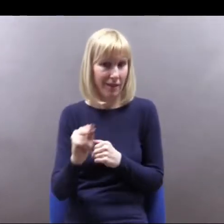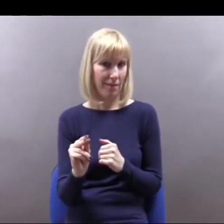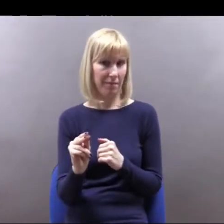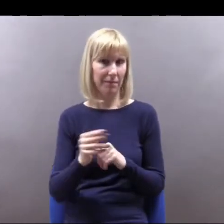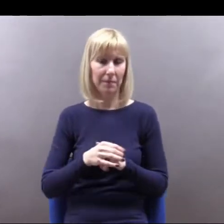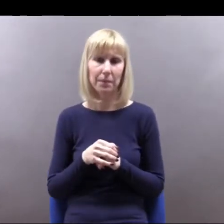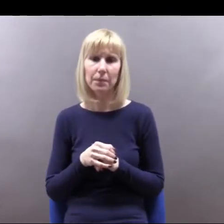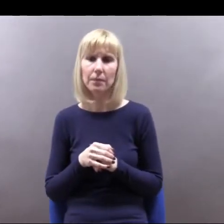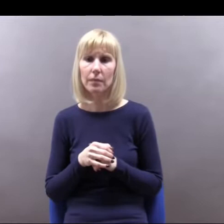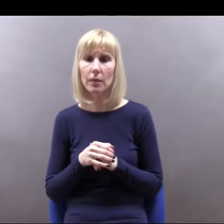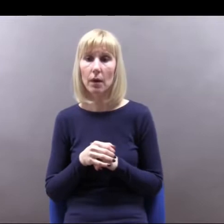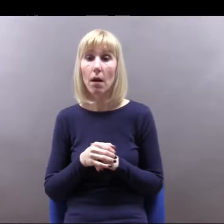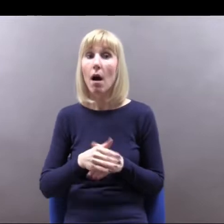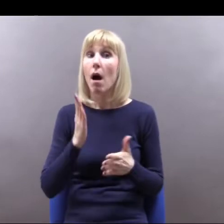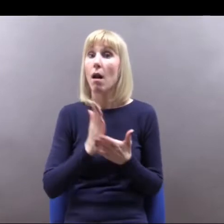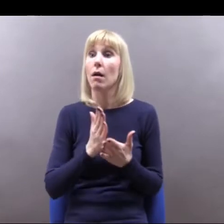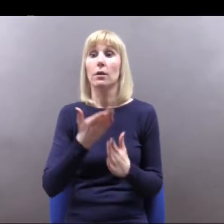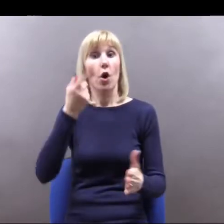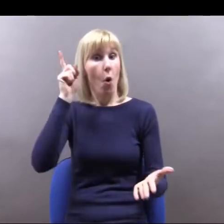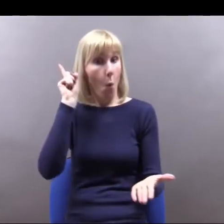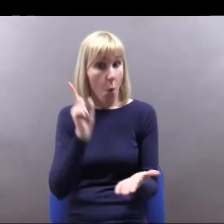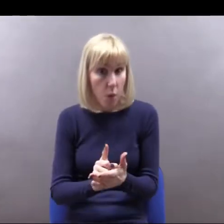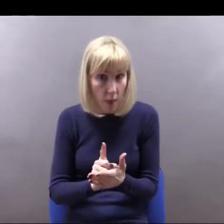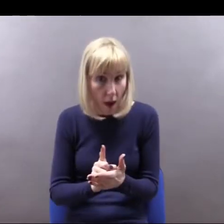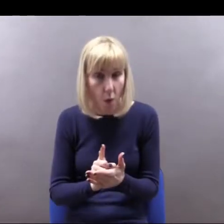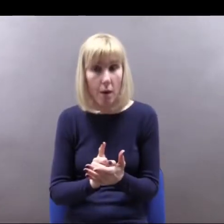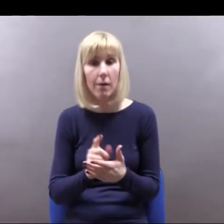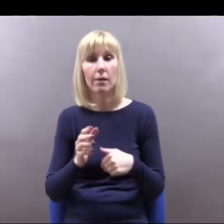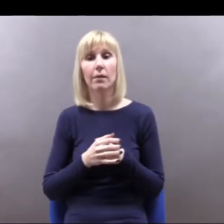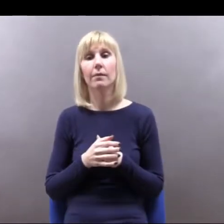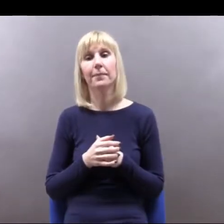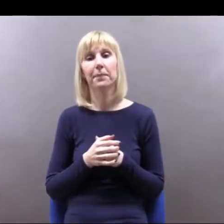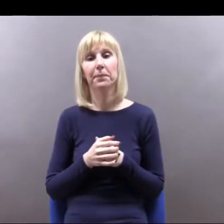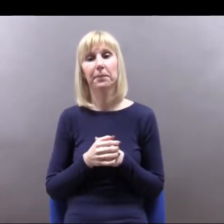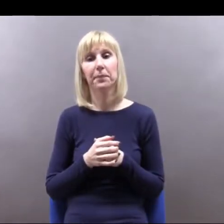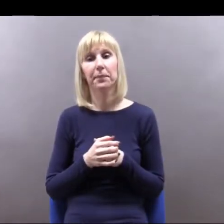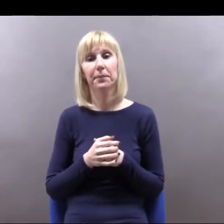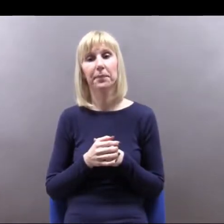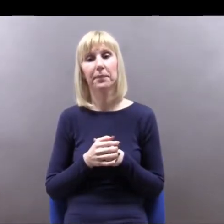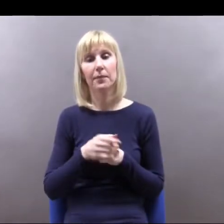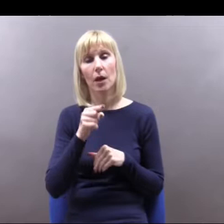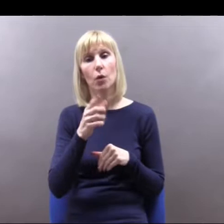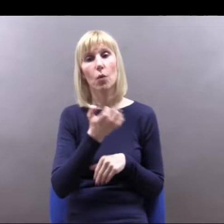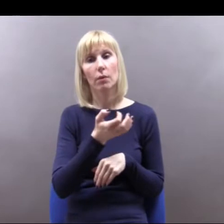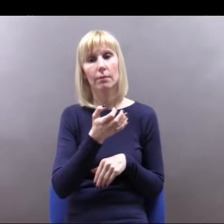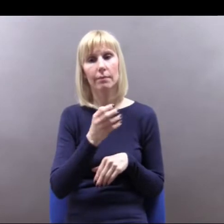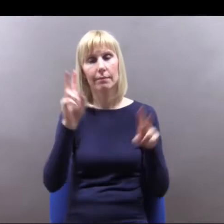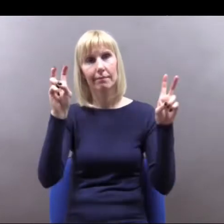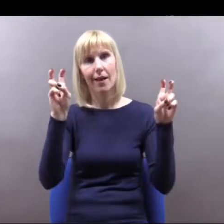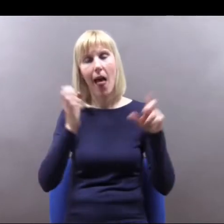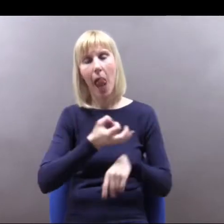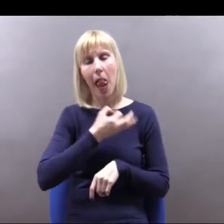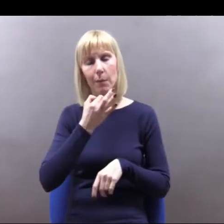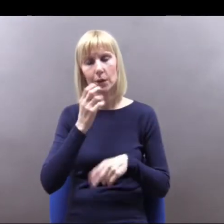lepszym rozwiązaniem, że ona obejmuje tylko... Tu będziemy jechać, już pokażę, kilka schodów, tak?